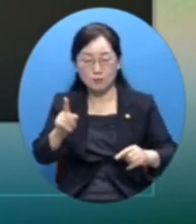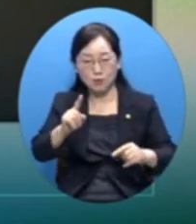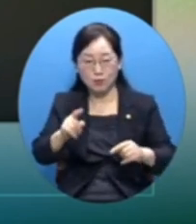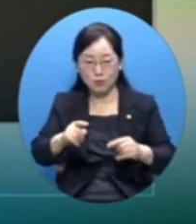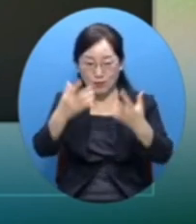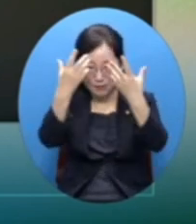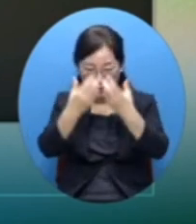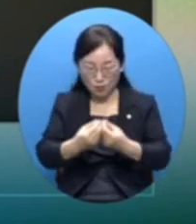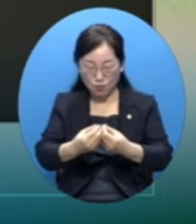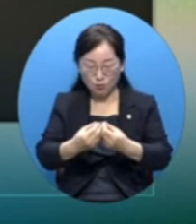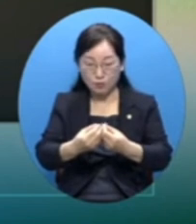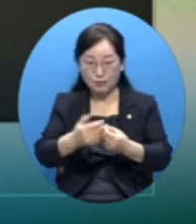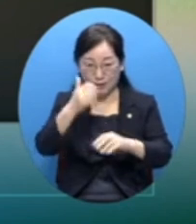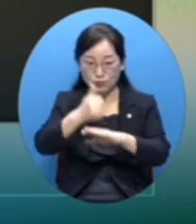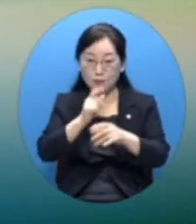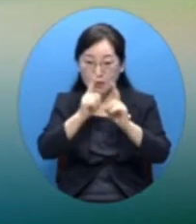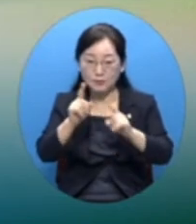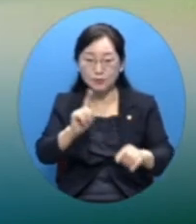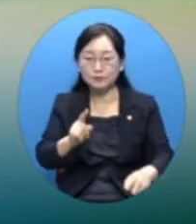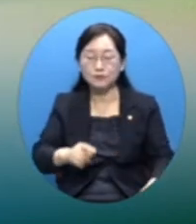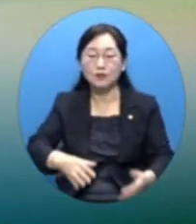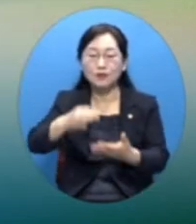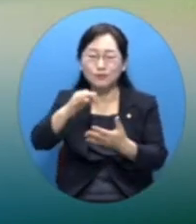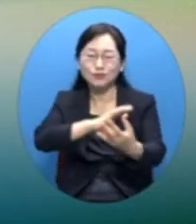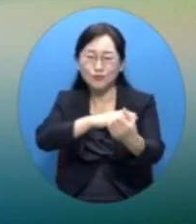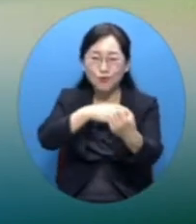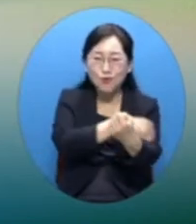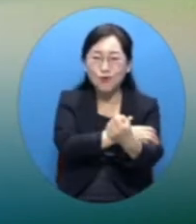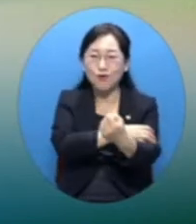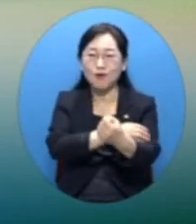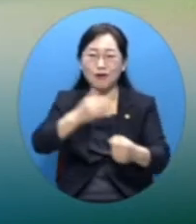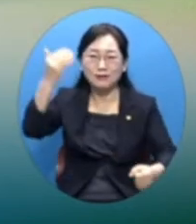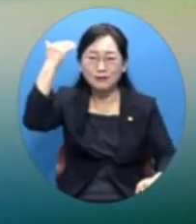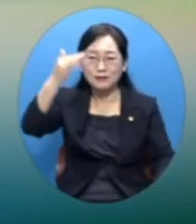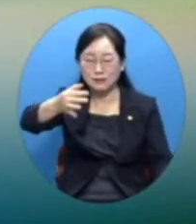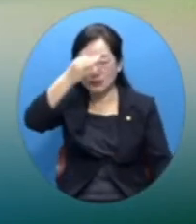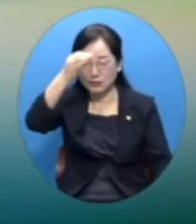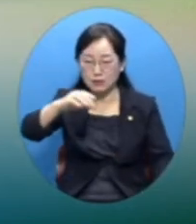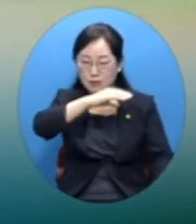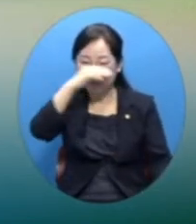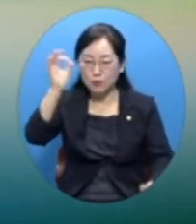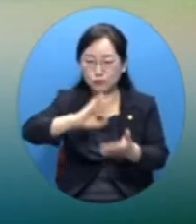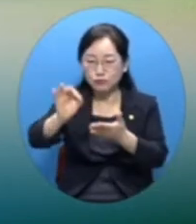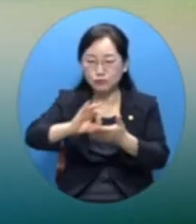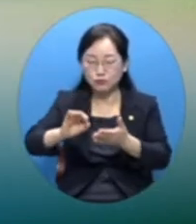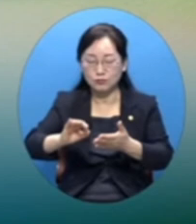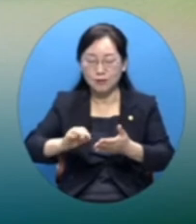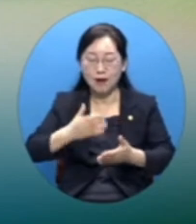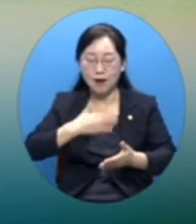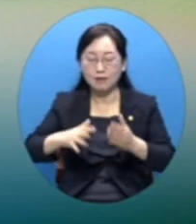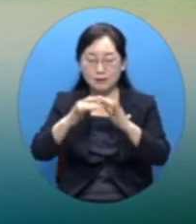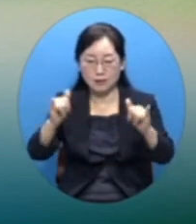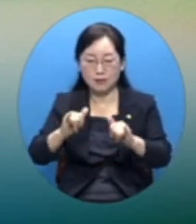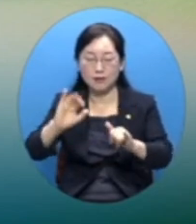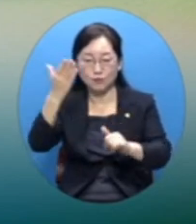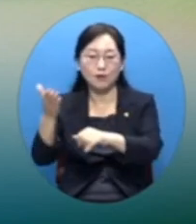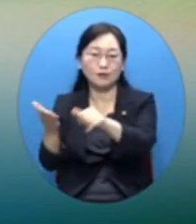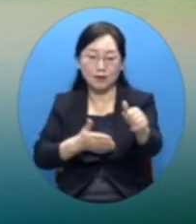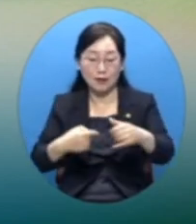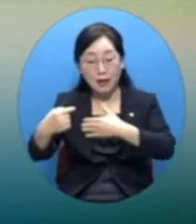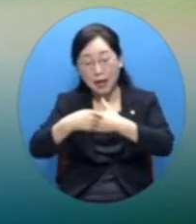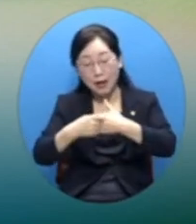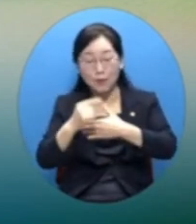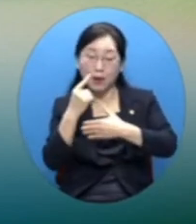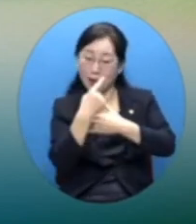있습니다 물질과 권력과 지식과 기술을 바로 쓸 줄 아는 국민이 되자 외모만을 아름답게